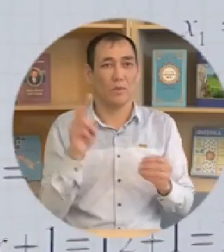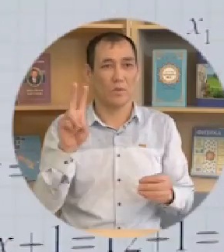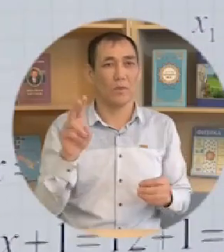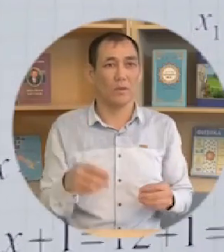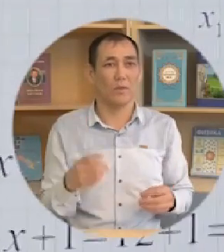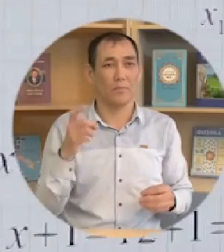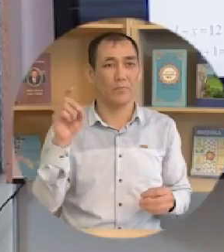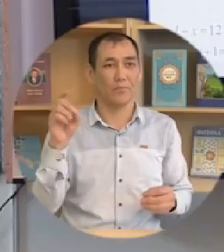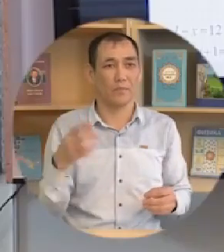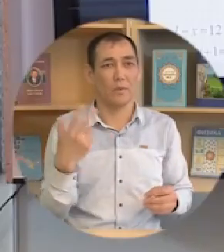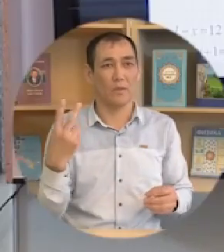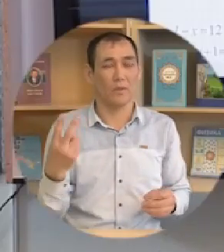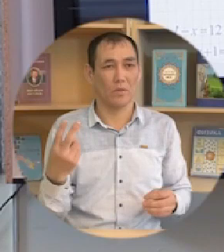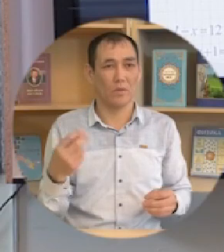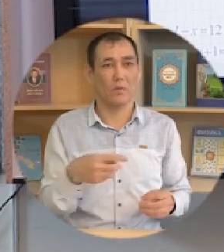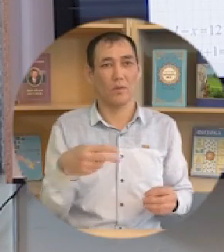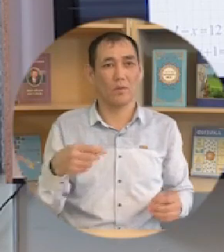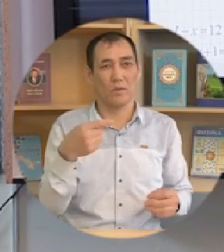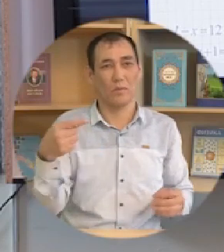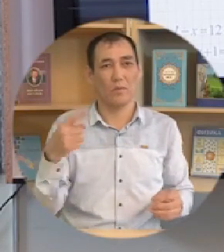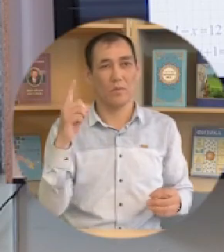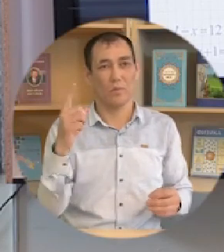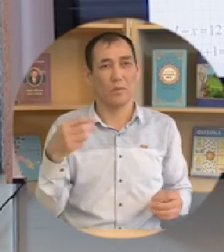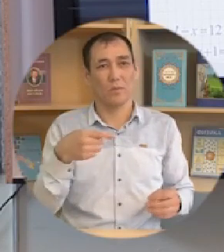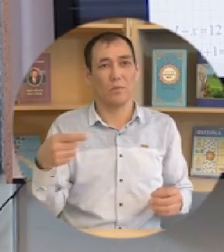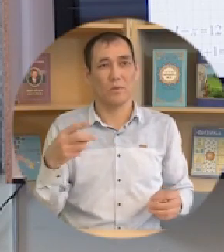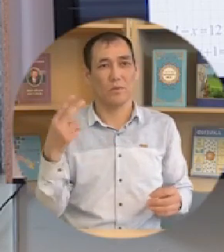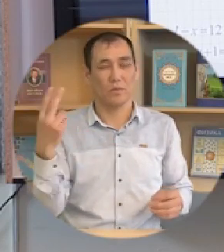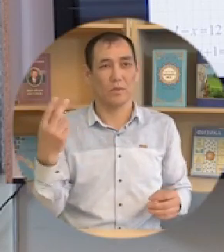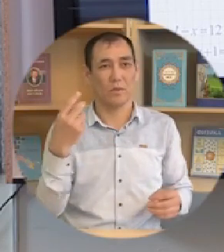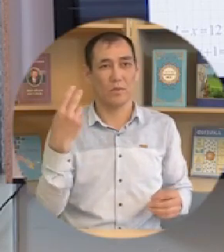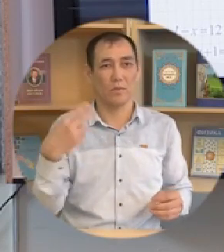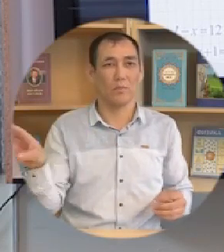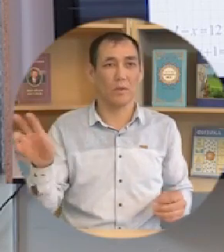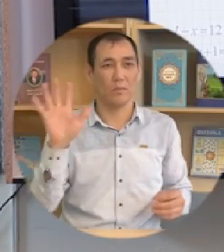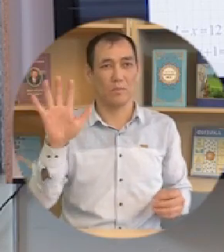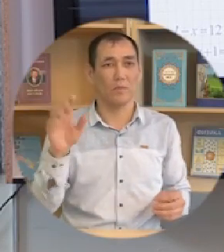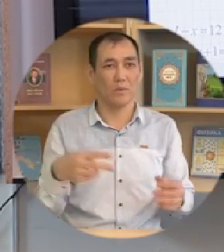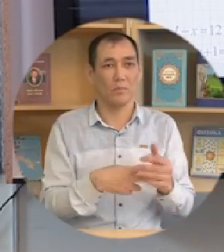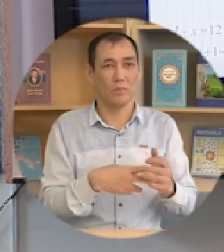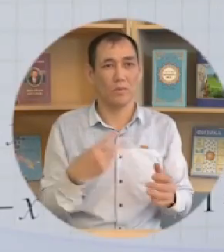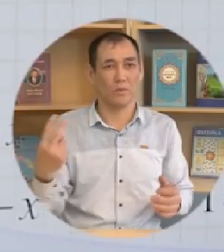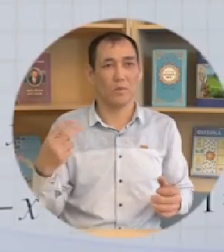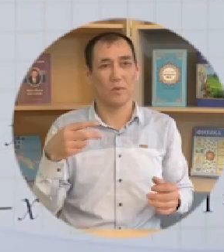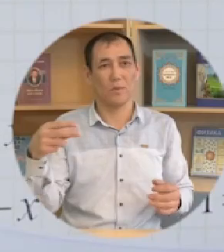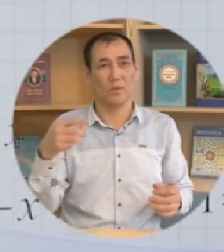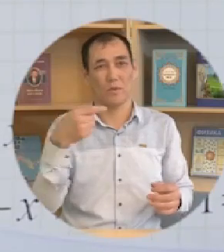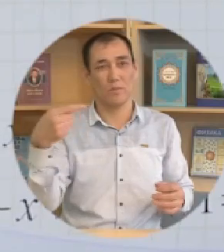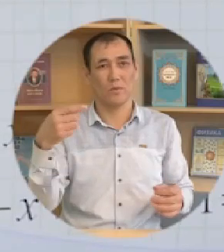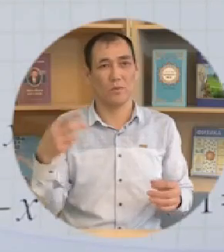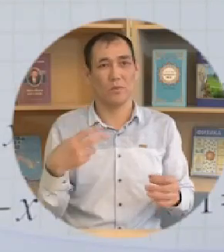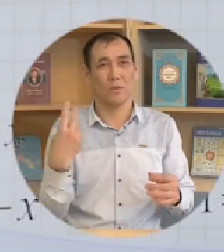екінші минус 1 минус 25 бөлінген 2 тең минус 26 бөлінген